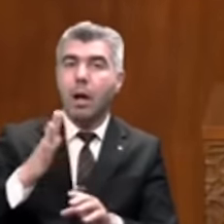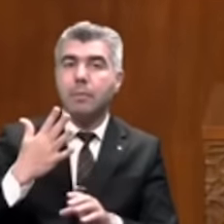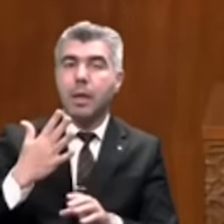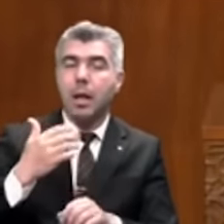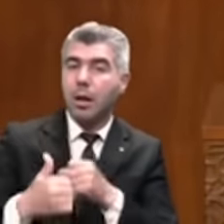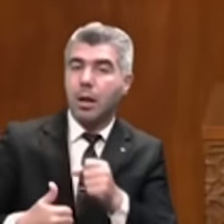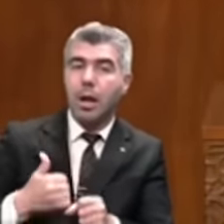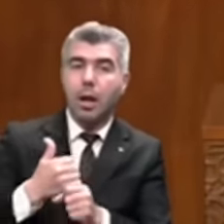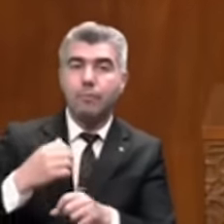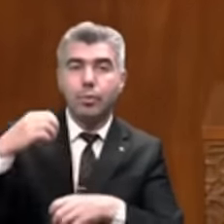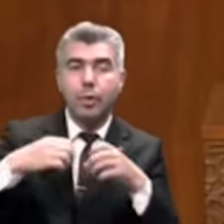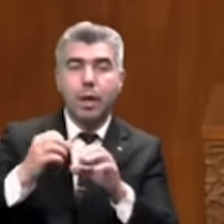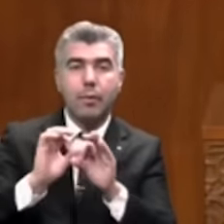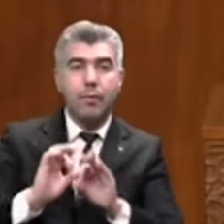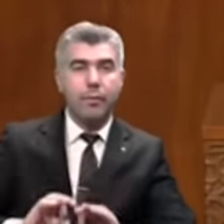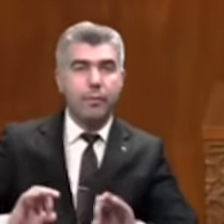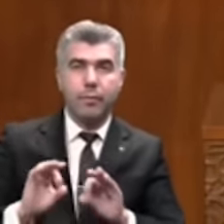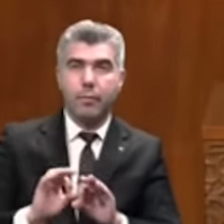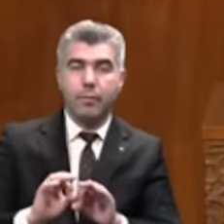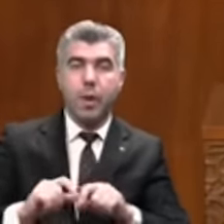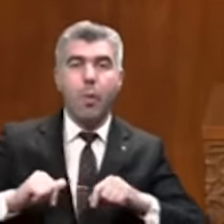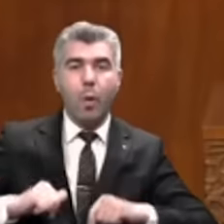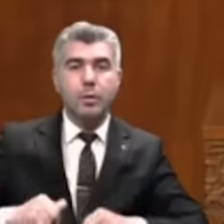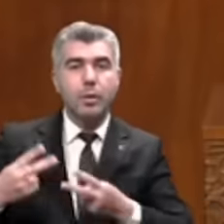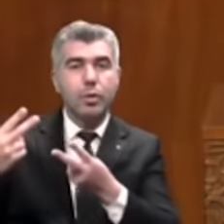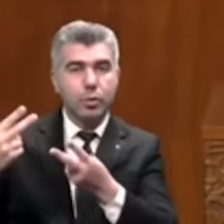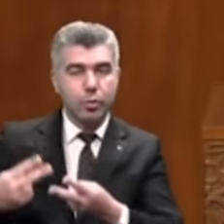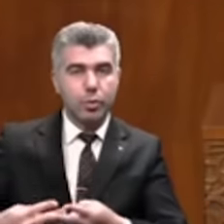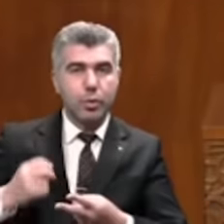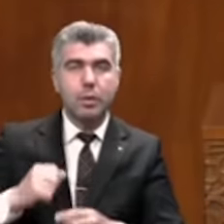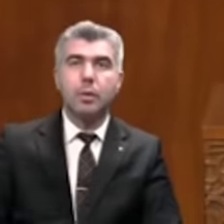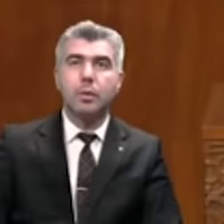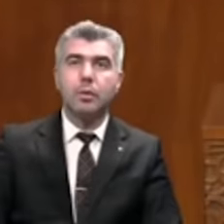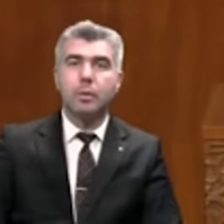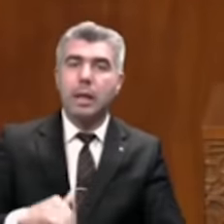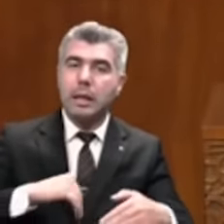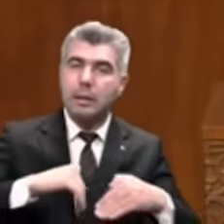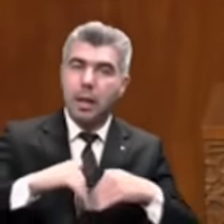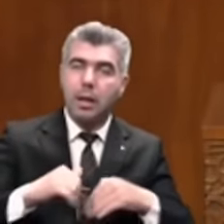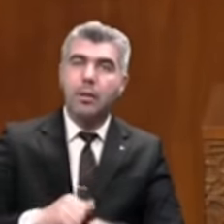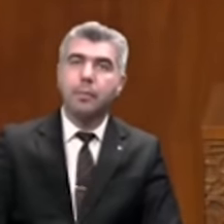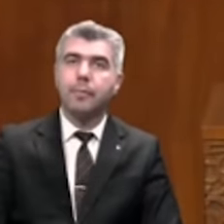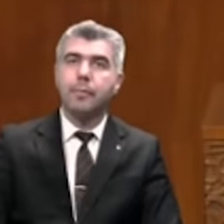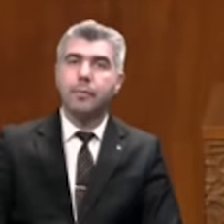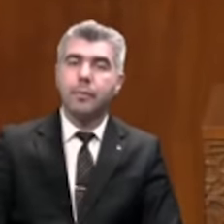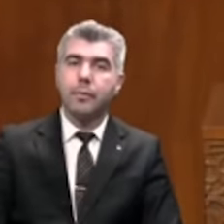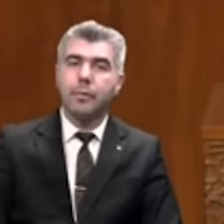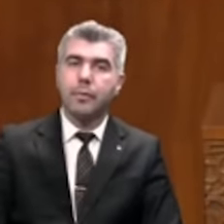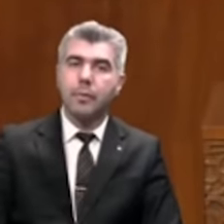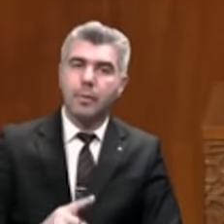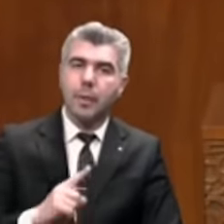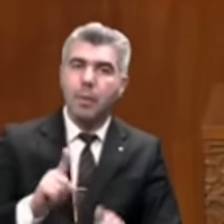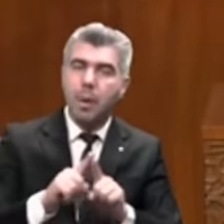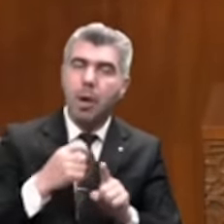ديال الجفاف والسيد الوزير غادي يجي عندكم سي نزار هكا وغادي من هنا الاول ديال السنه